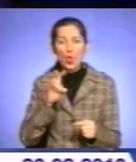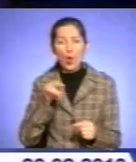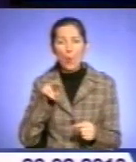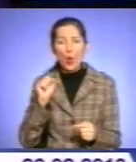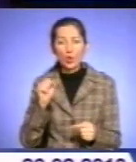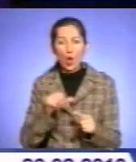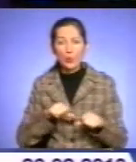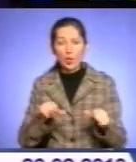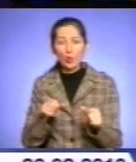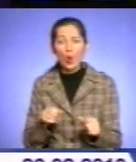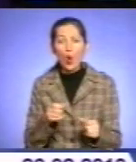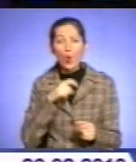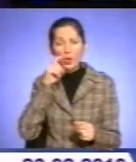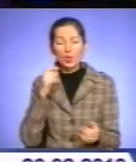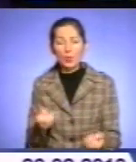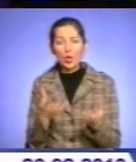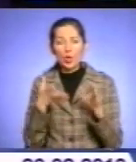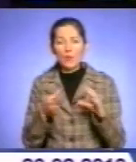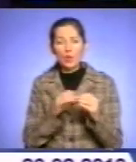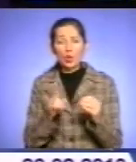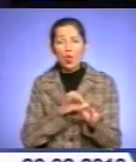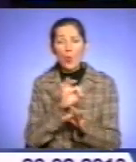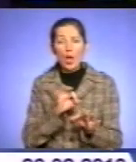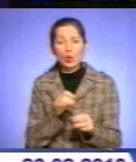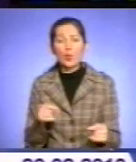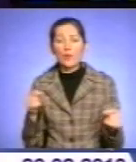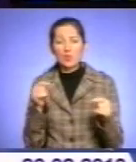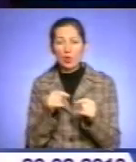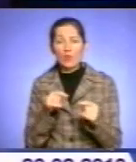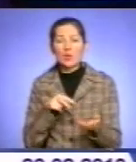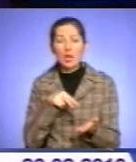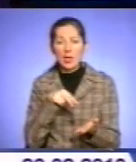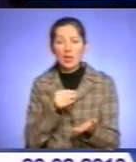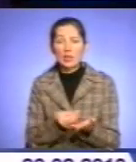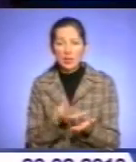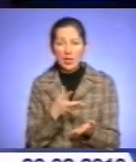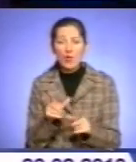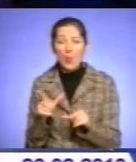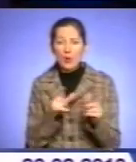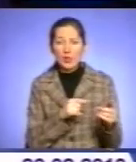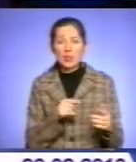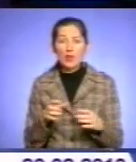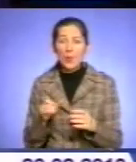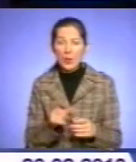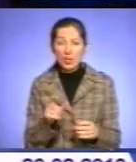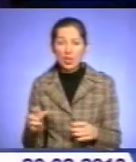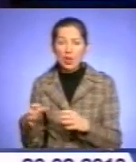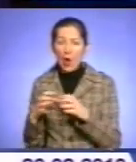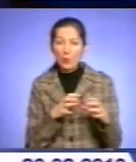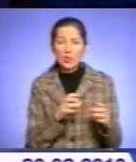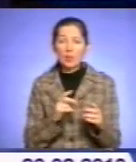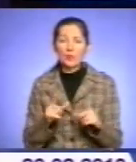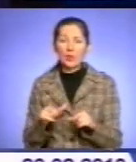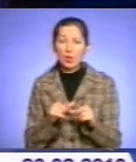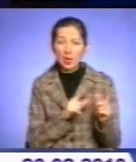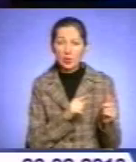України оприлюднило висновки щодо проекту про встановлення тарифів на перевезення пасажирів автомобільним транспортом. Про